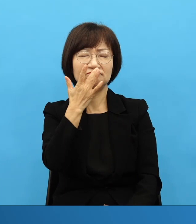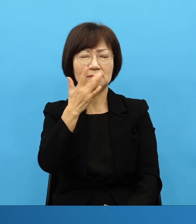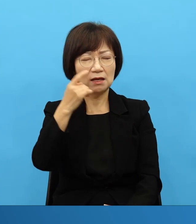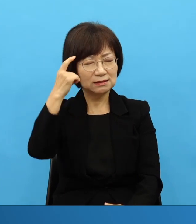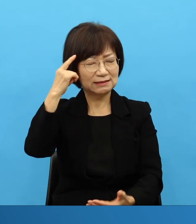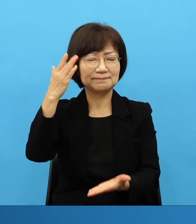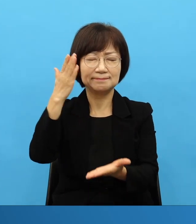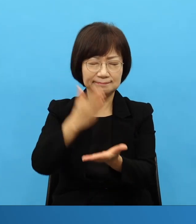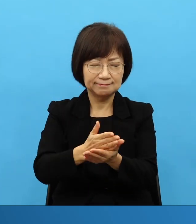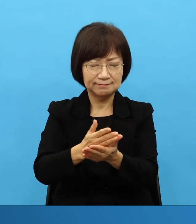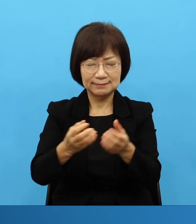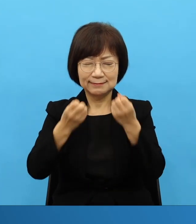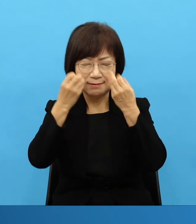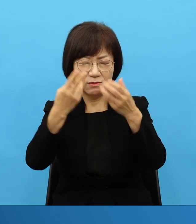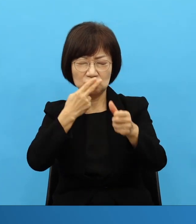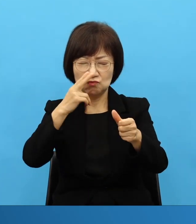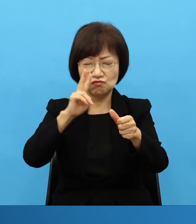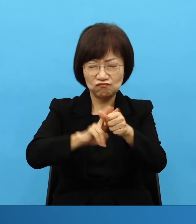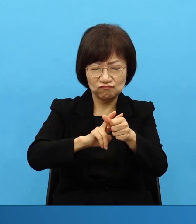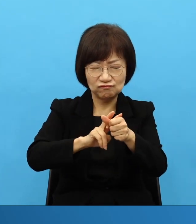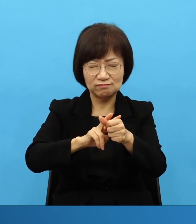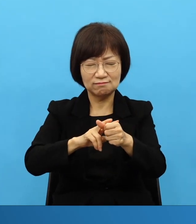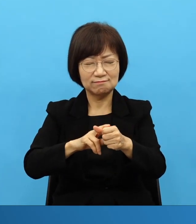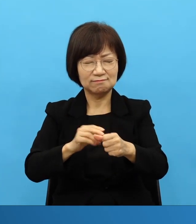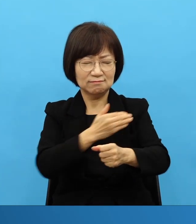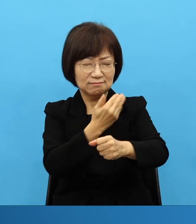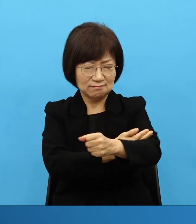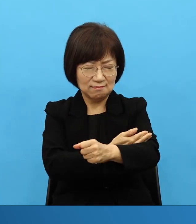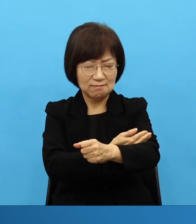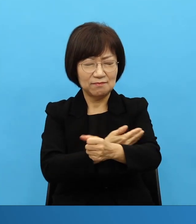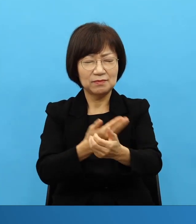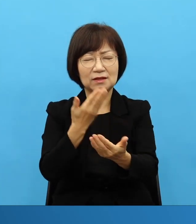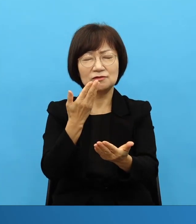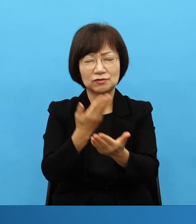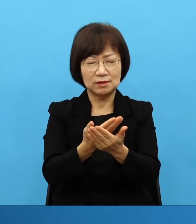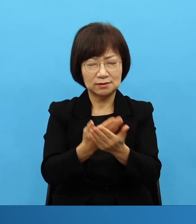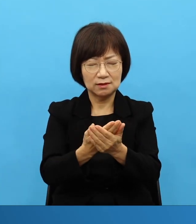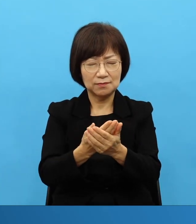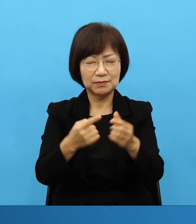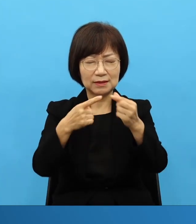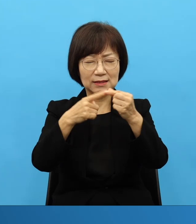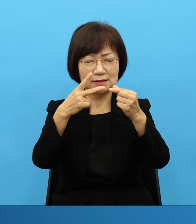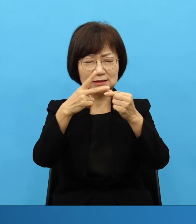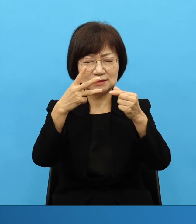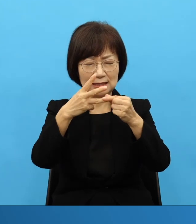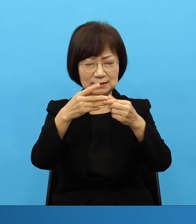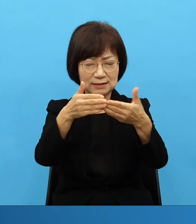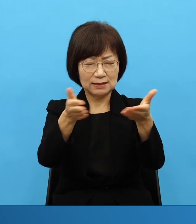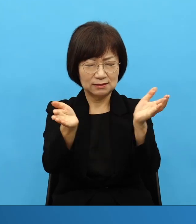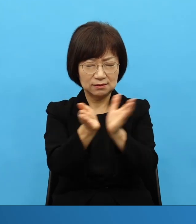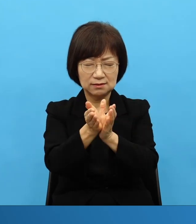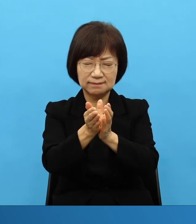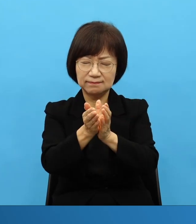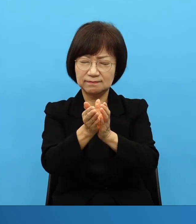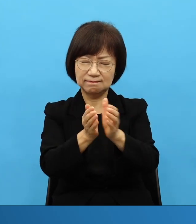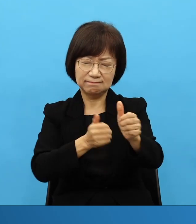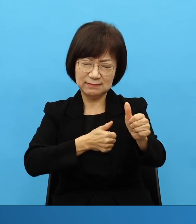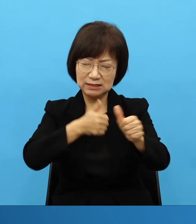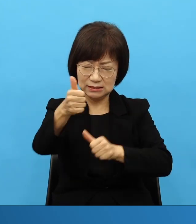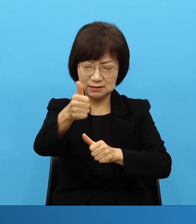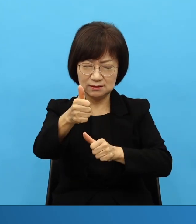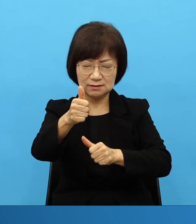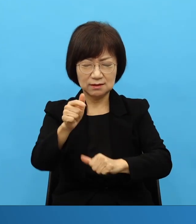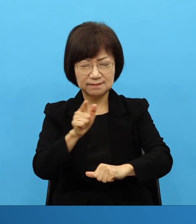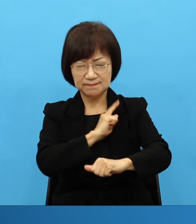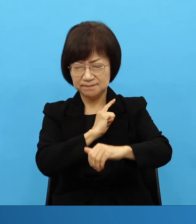심어주시어 3단체를 능가하는 서밋의 반열에 우뚝 세워 주옵소서. Please instill in our future generation the Holy Spirit